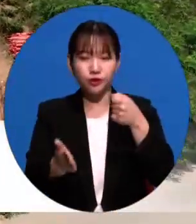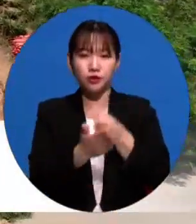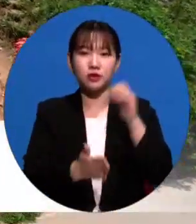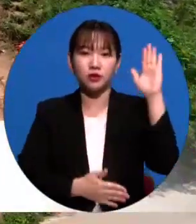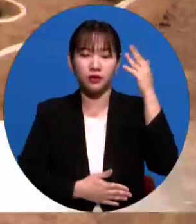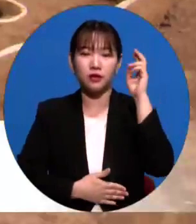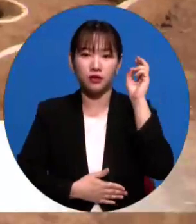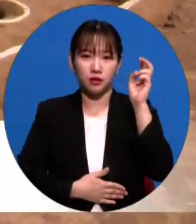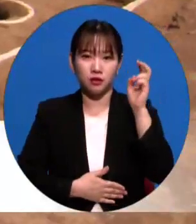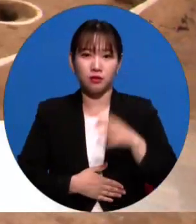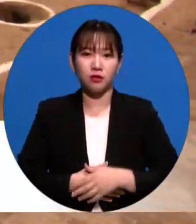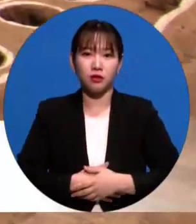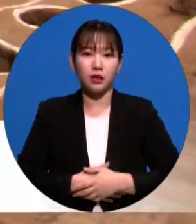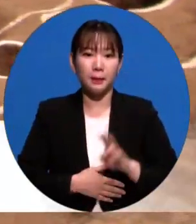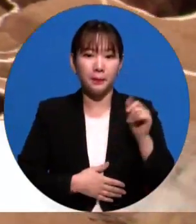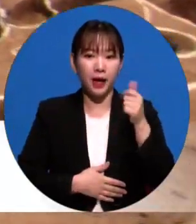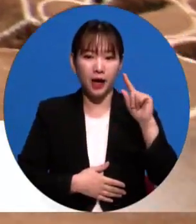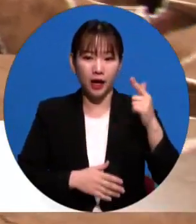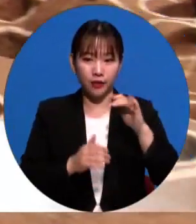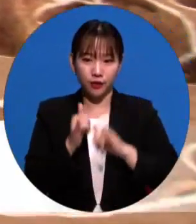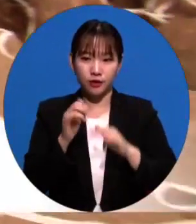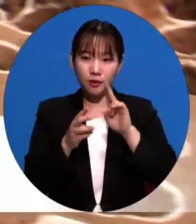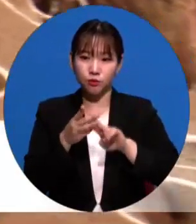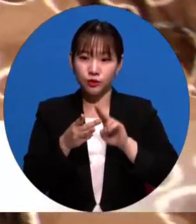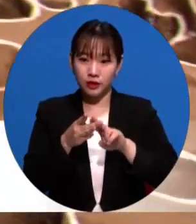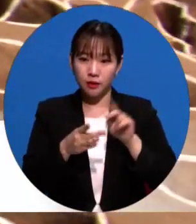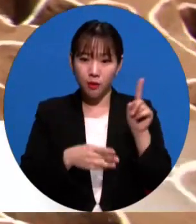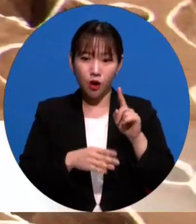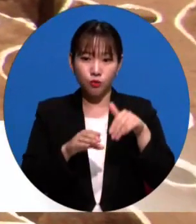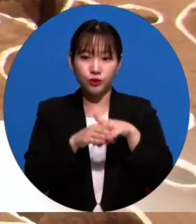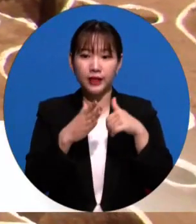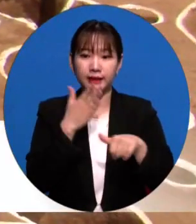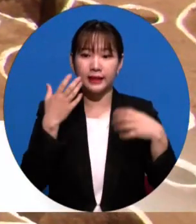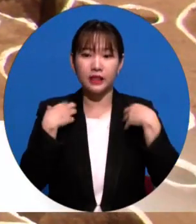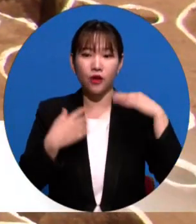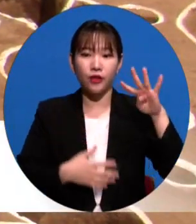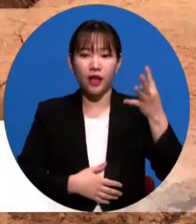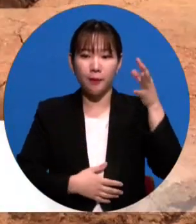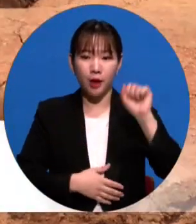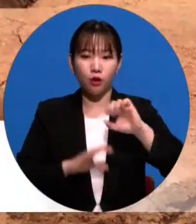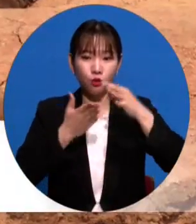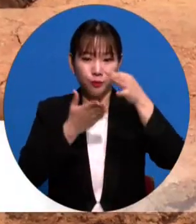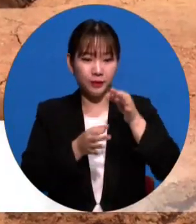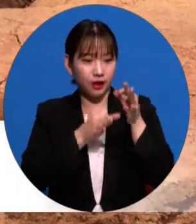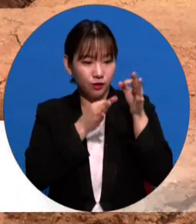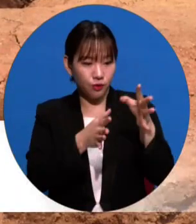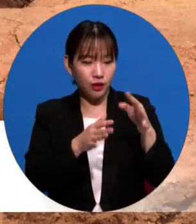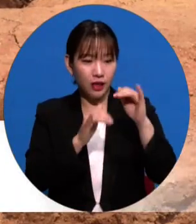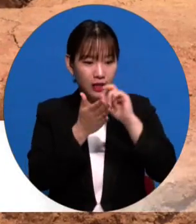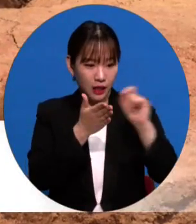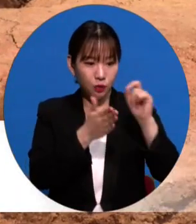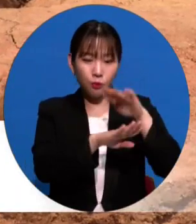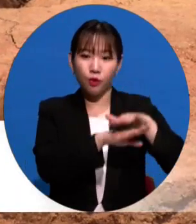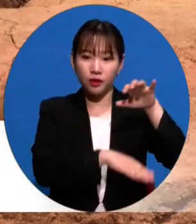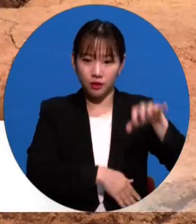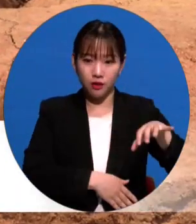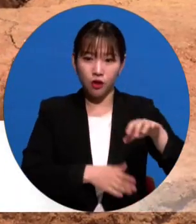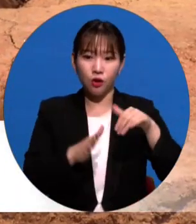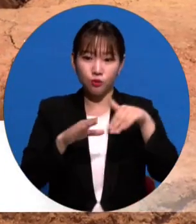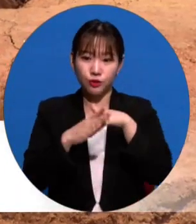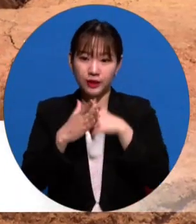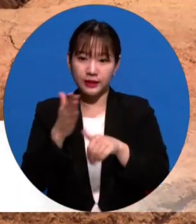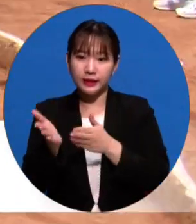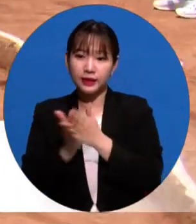전망입니다 국립 4역사문화센터는 문화재총이 400억원의 국비를 투자해 기록 보관소와 문화재